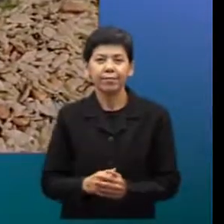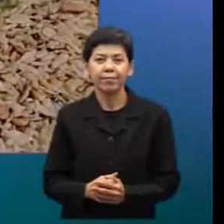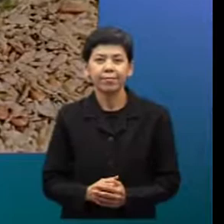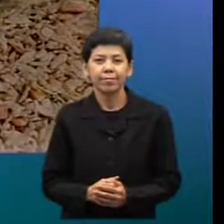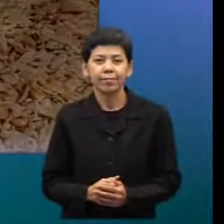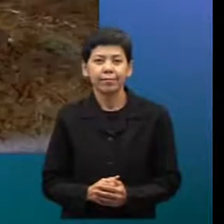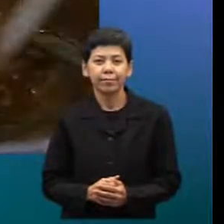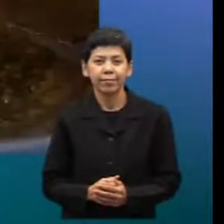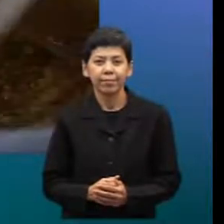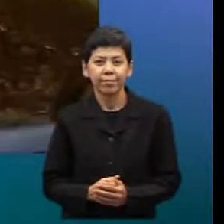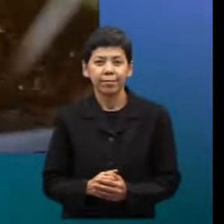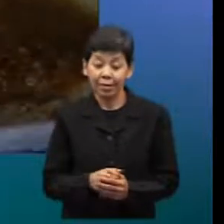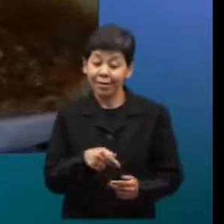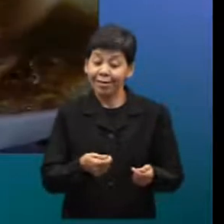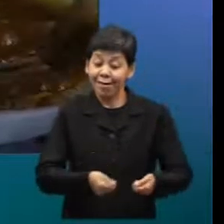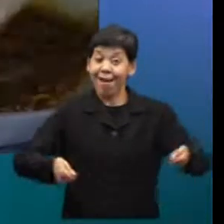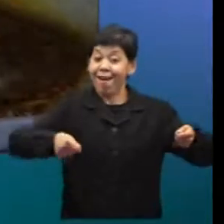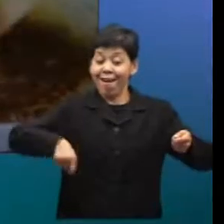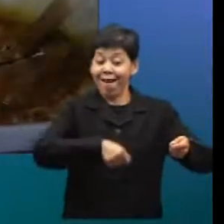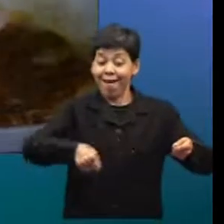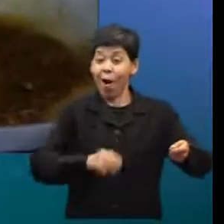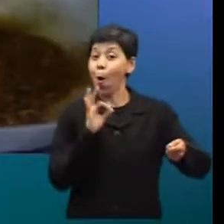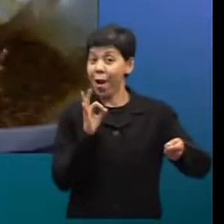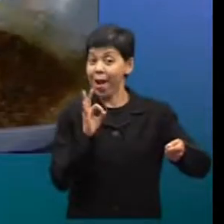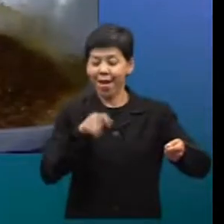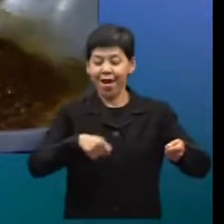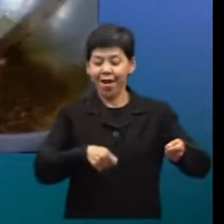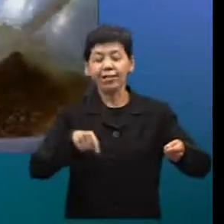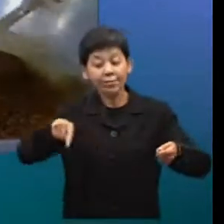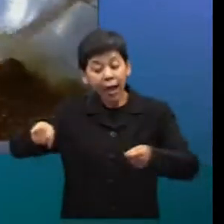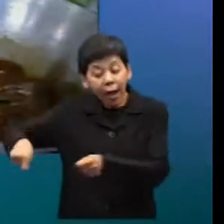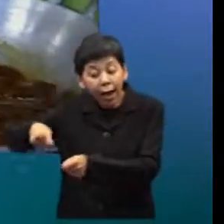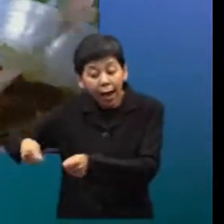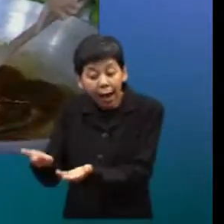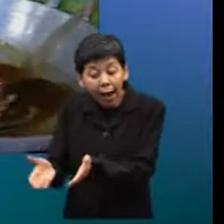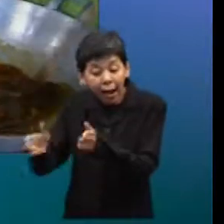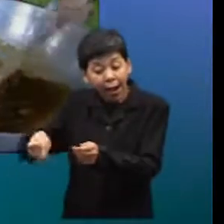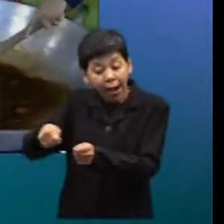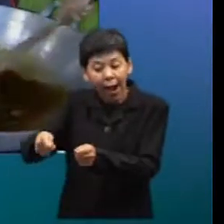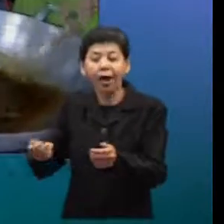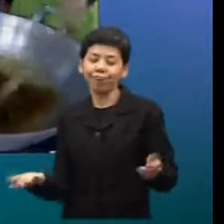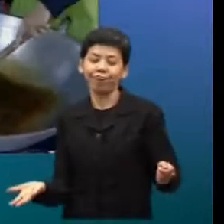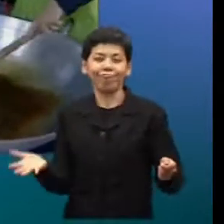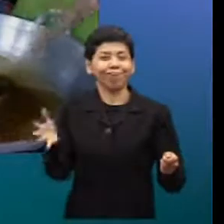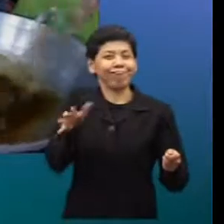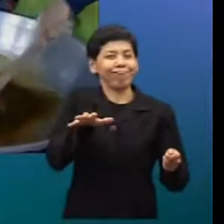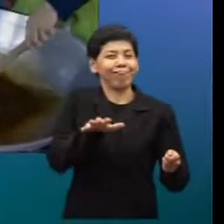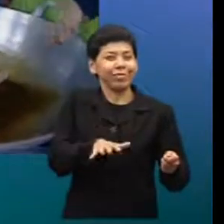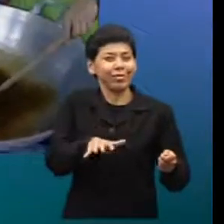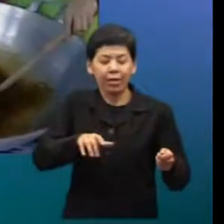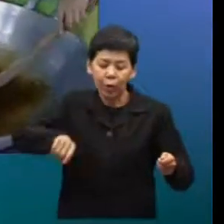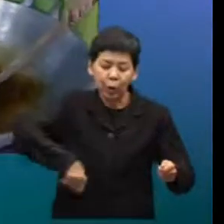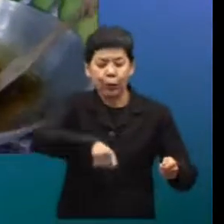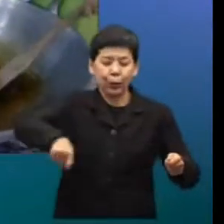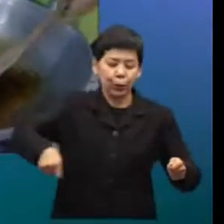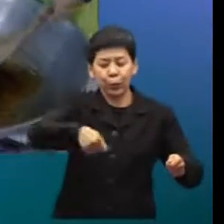เมื่อส่วนผสมที่เคี่ยวในกระทะใช้ได้แล้วจึงเทส่วนผสมที่คลุกเตรียมไว้ลงไปใช้ตะหลิวคน